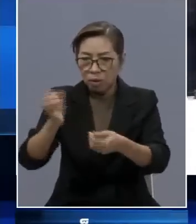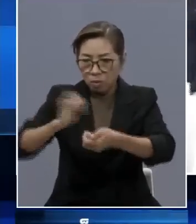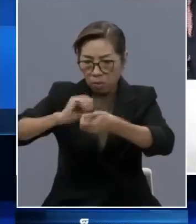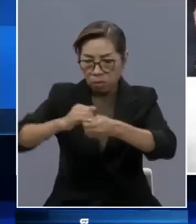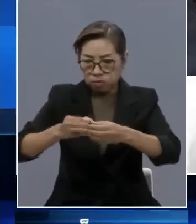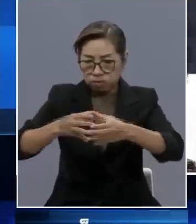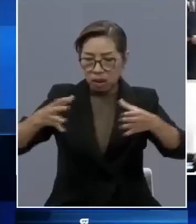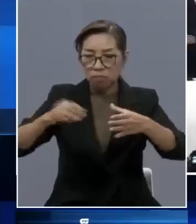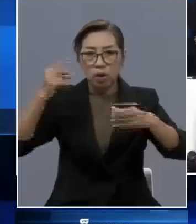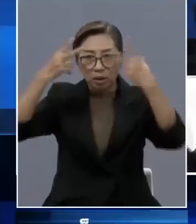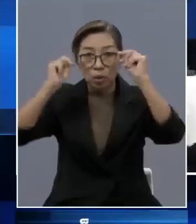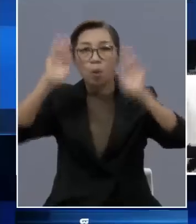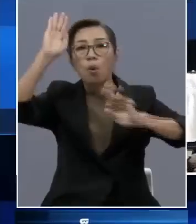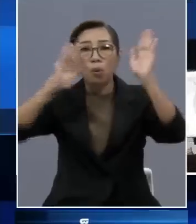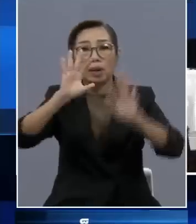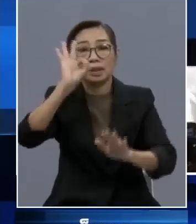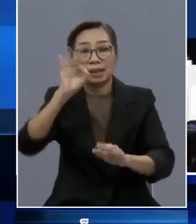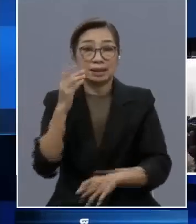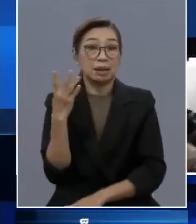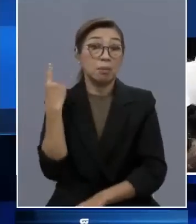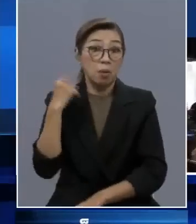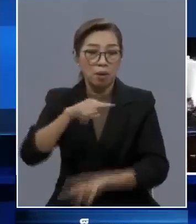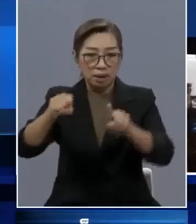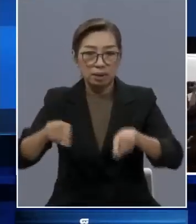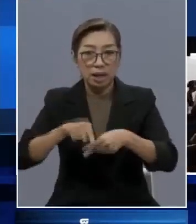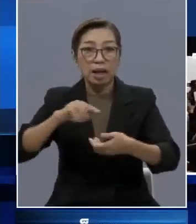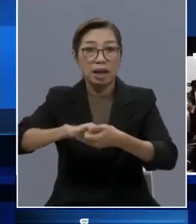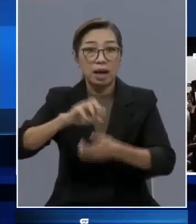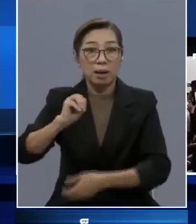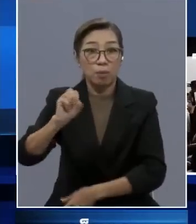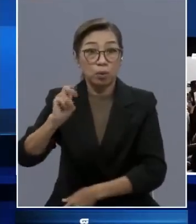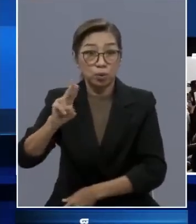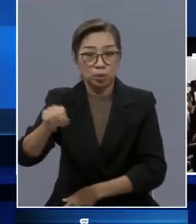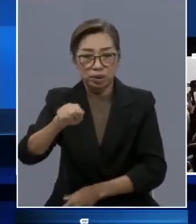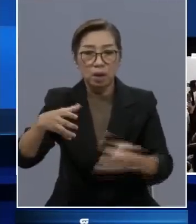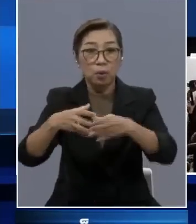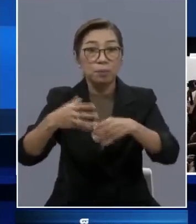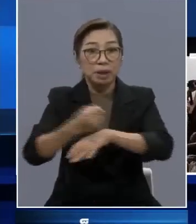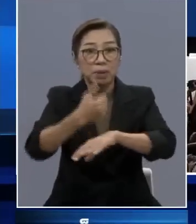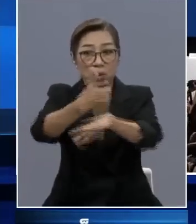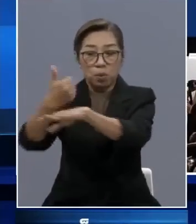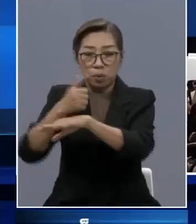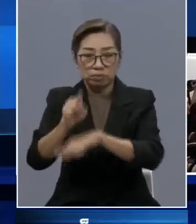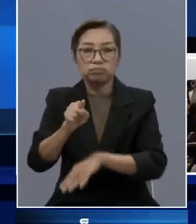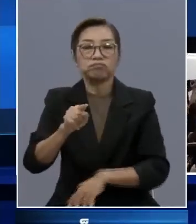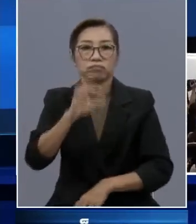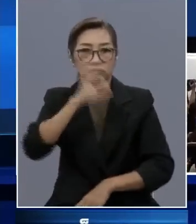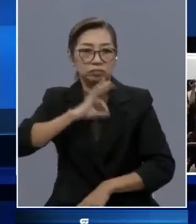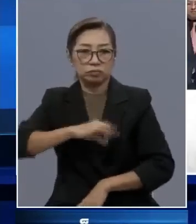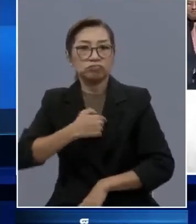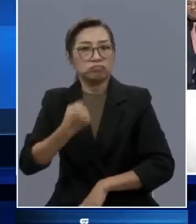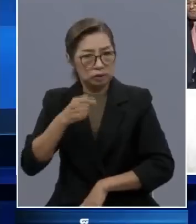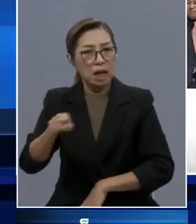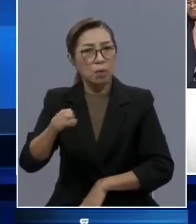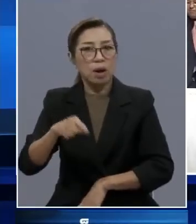MOU เมื่อวานนี้ครับตัวแทนพรรคการเมืองเขาก็มีโอกาสได้แสดงความคิดเห็นนะครับหัวหน้าพรรคต่างๆเนี่ยต้องแสดงความมั่นใจว่าตัวเองจะเป็นรัฐ